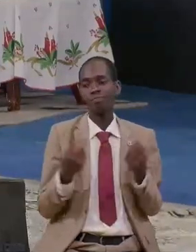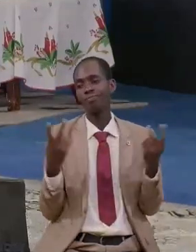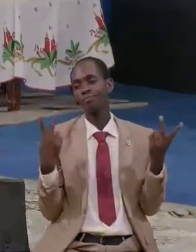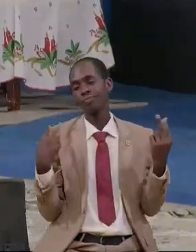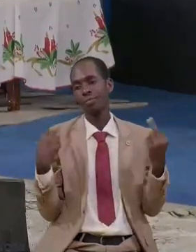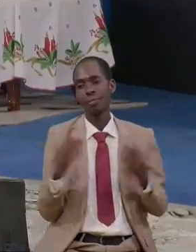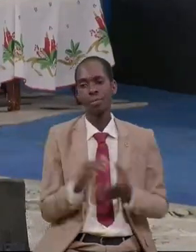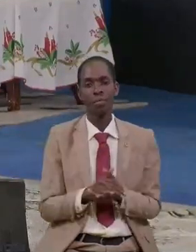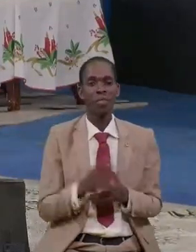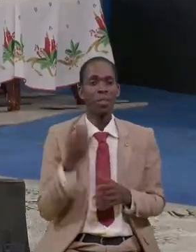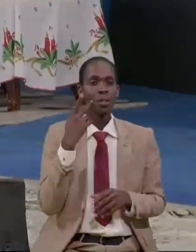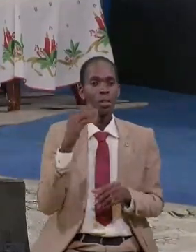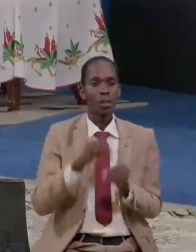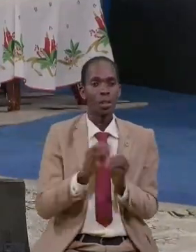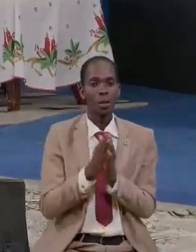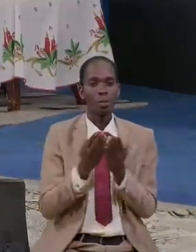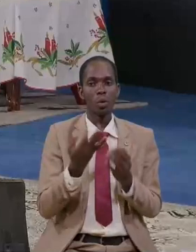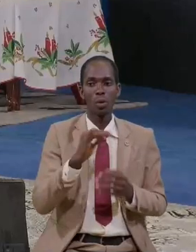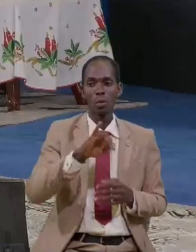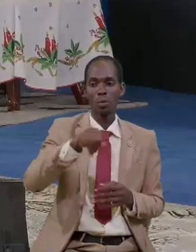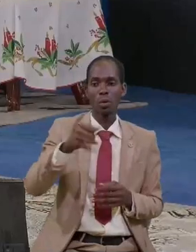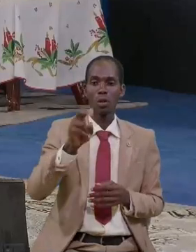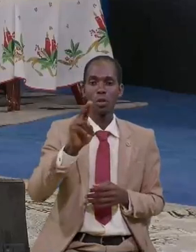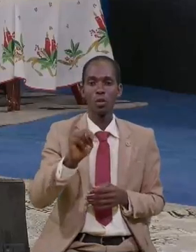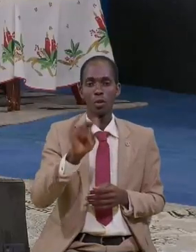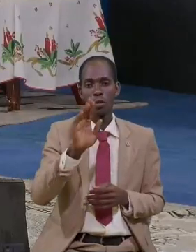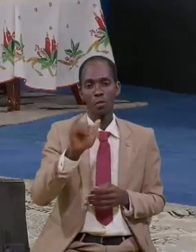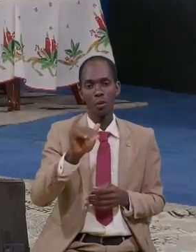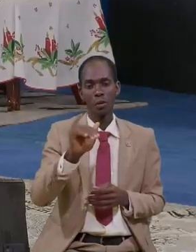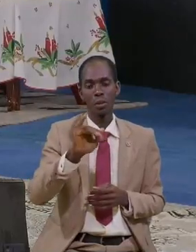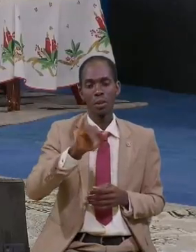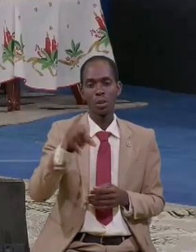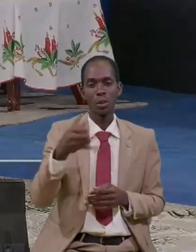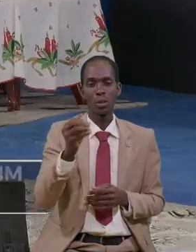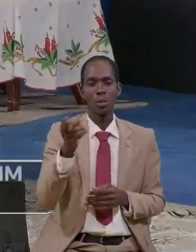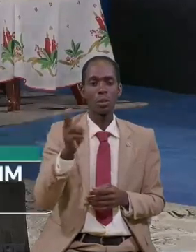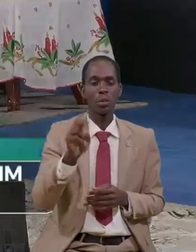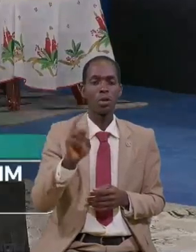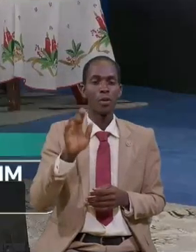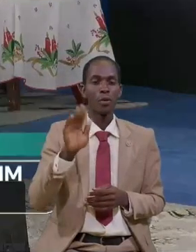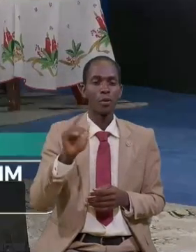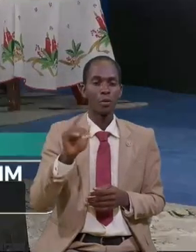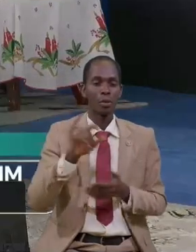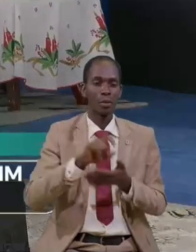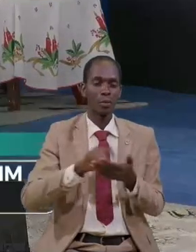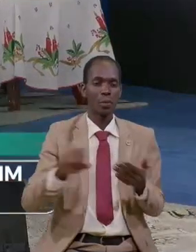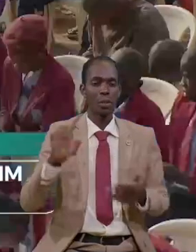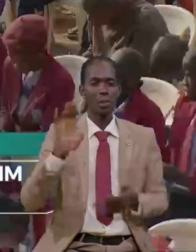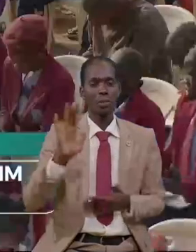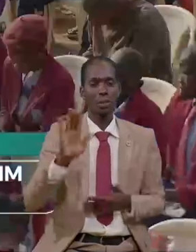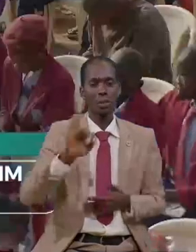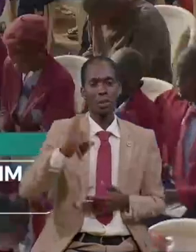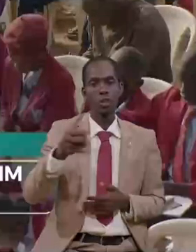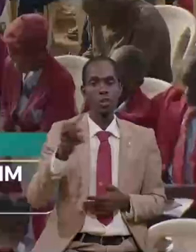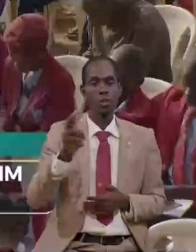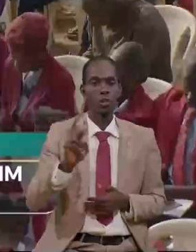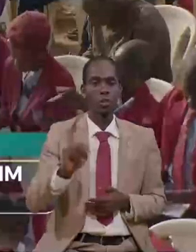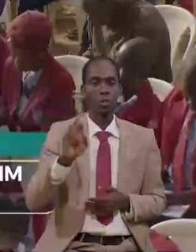Voyons Jean, chapitre 15, 5. Jean, chapitre